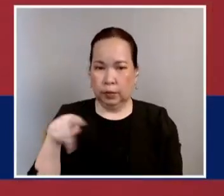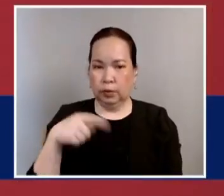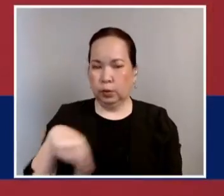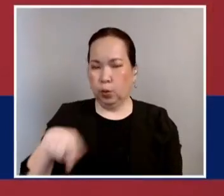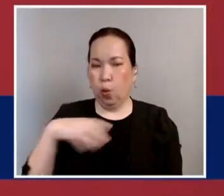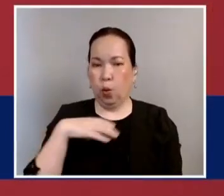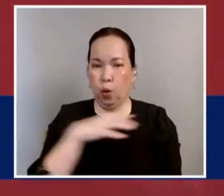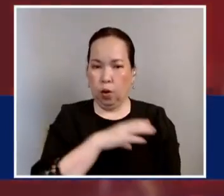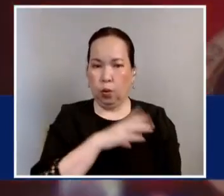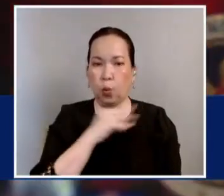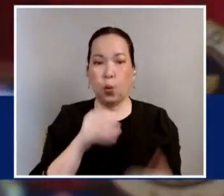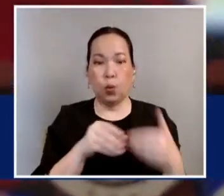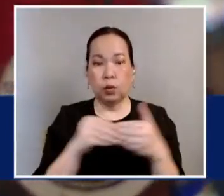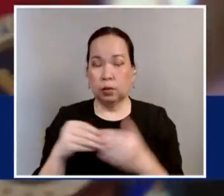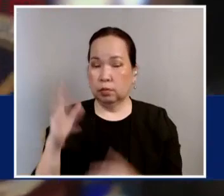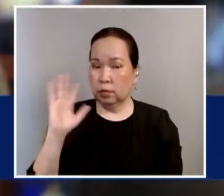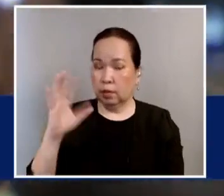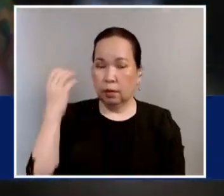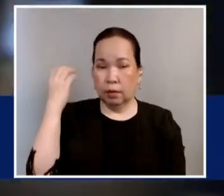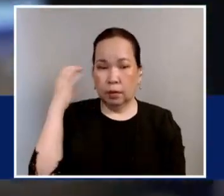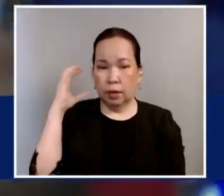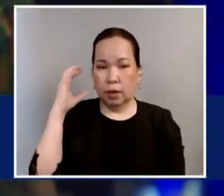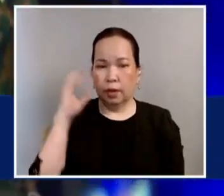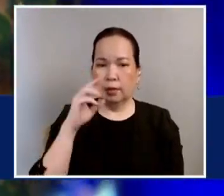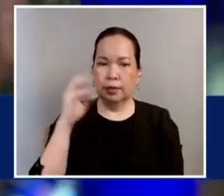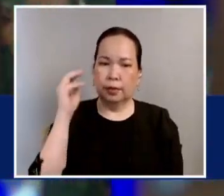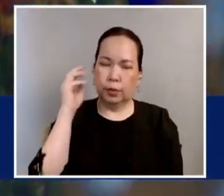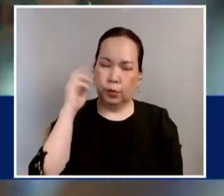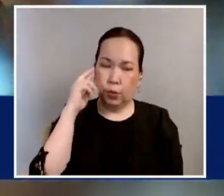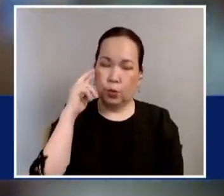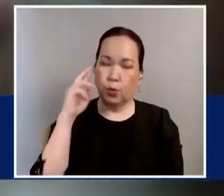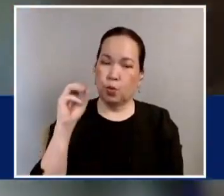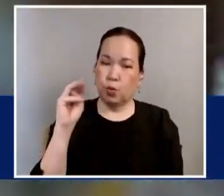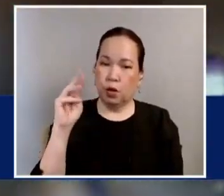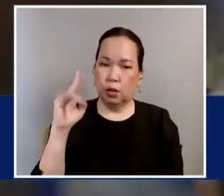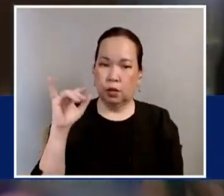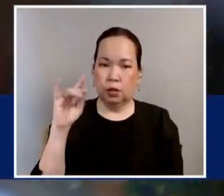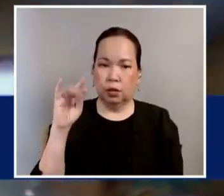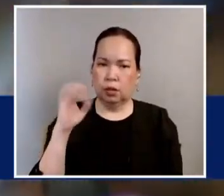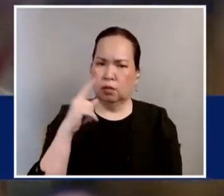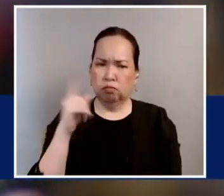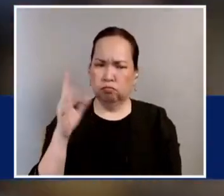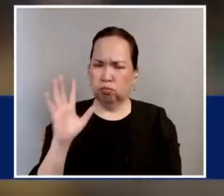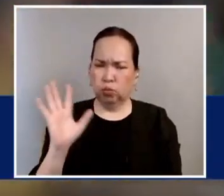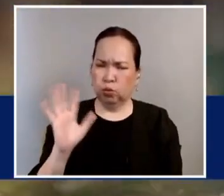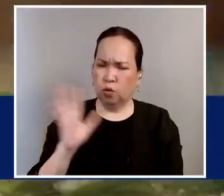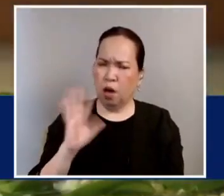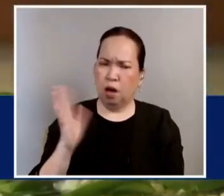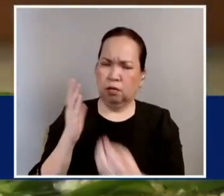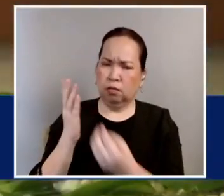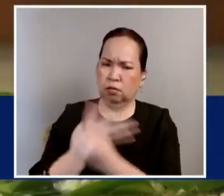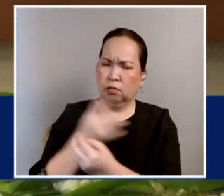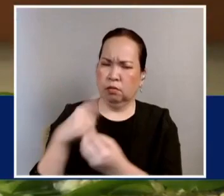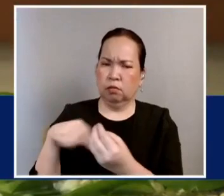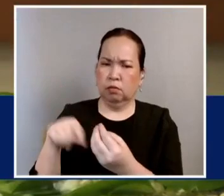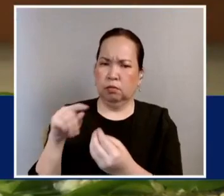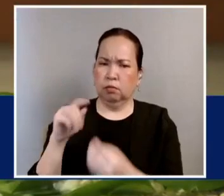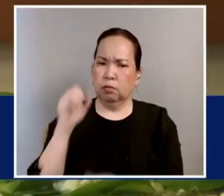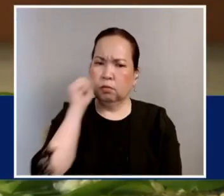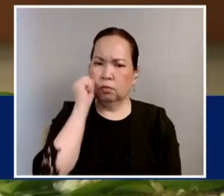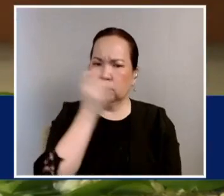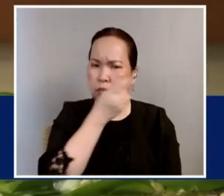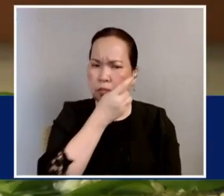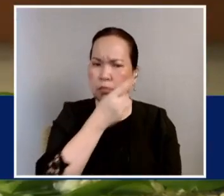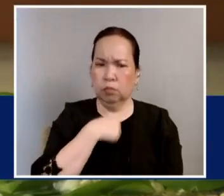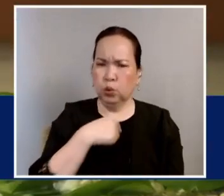Speaker Martin Romualdez. Sa Pangulo na mismo nang galing, hindi dapat ma-impeach ang kanyang running mate mula ang halalan. Of course, binabantayan namin